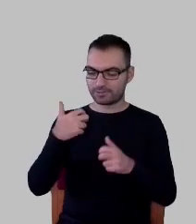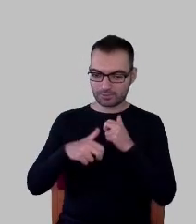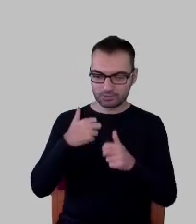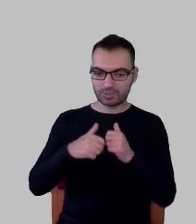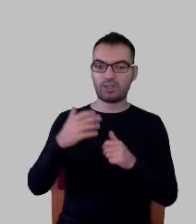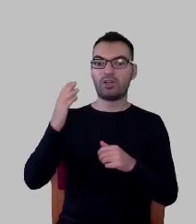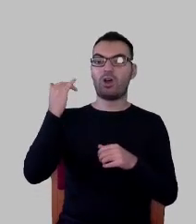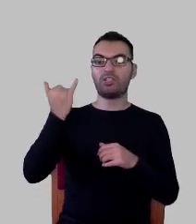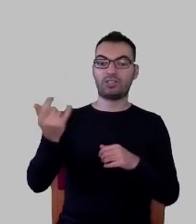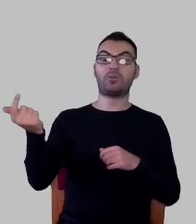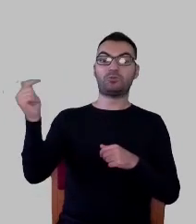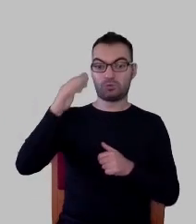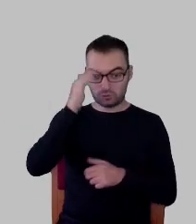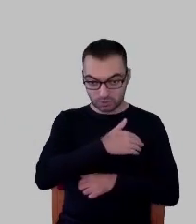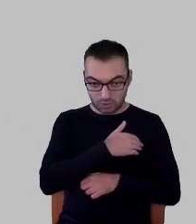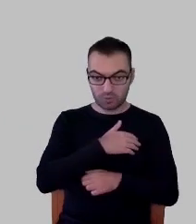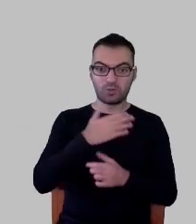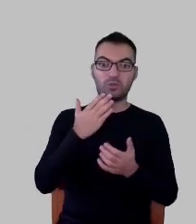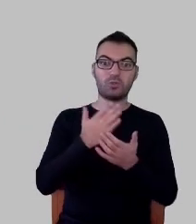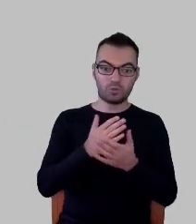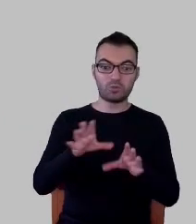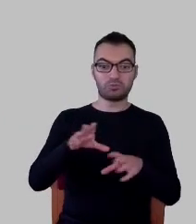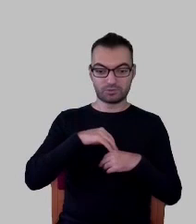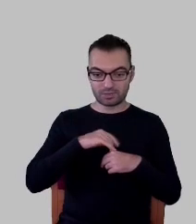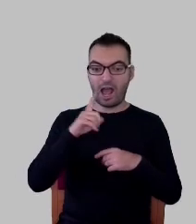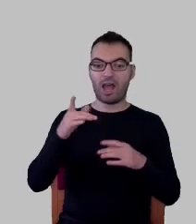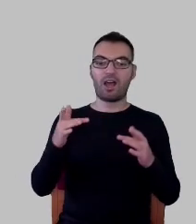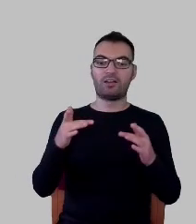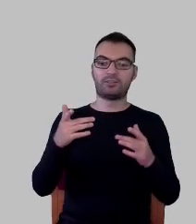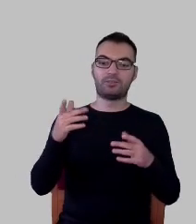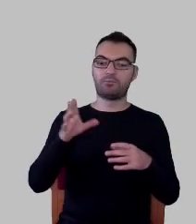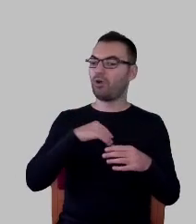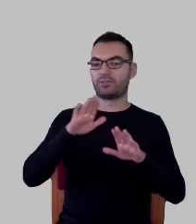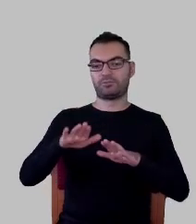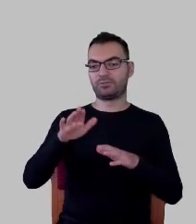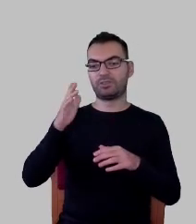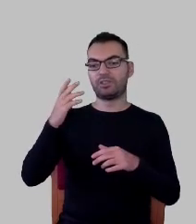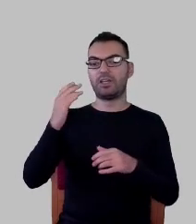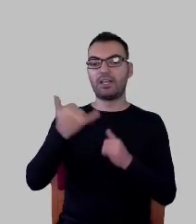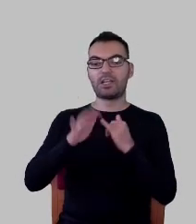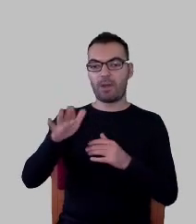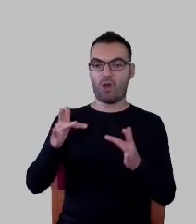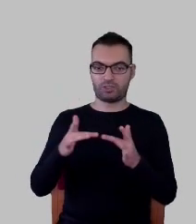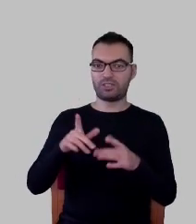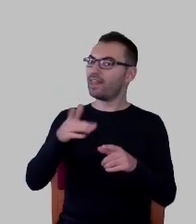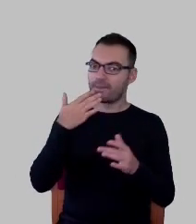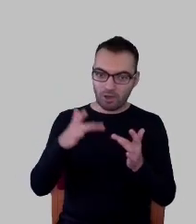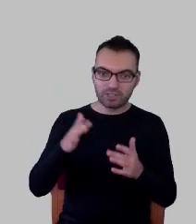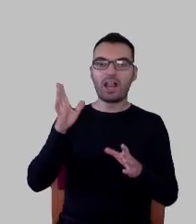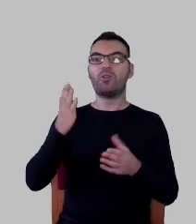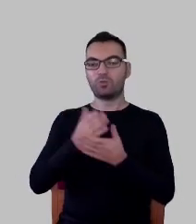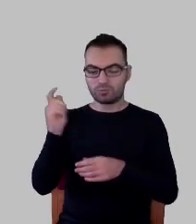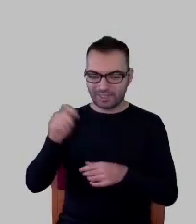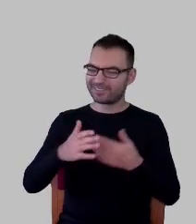uczeń był już w tej szkole czy ośrodku, został przyjęty, a tam może oczywiście przebywać tylko uczeń, który posiada orzeczenie o potrzebie kształcenia